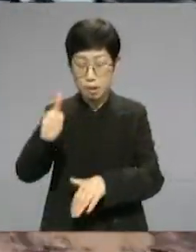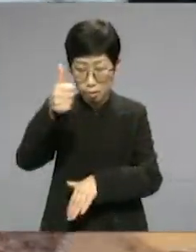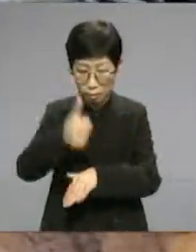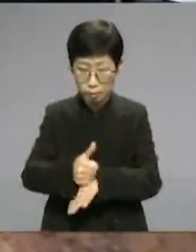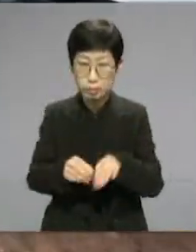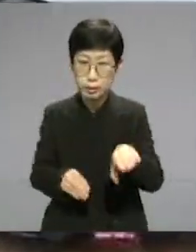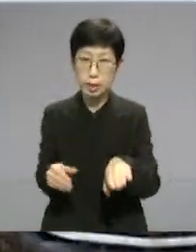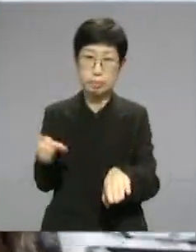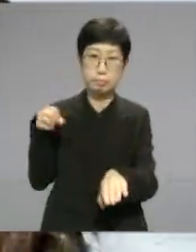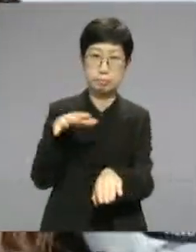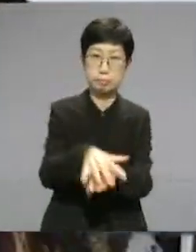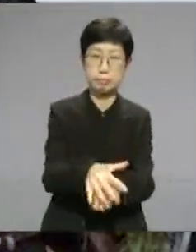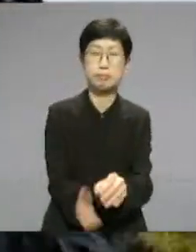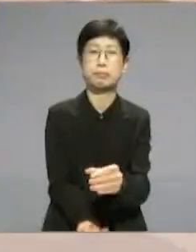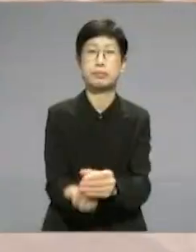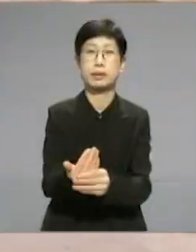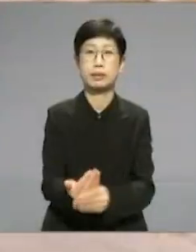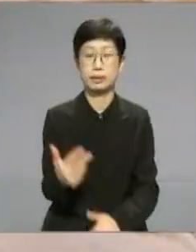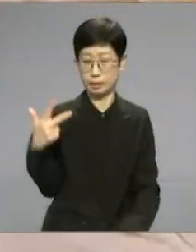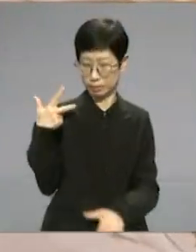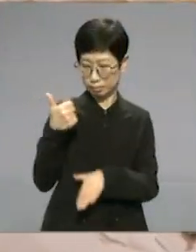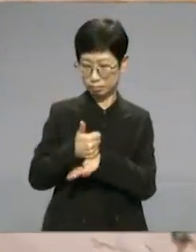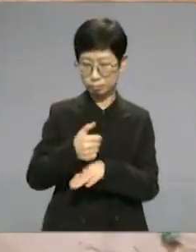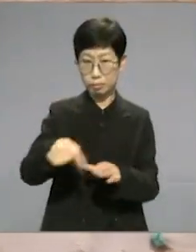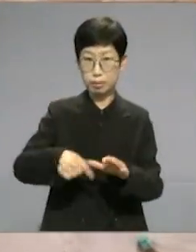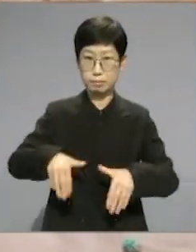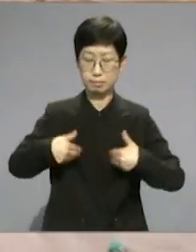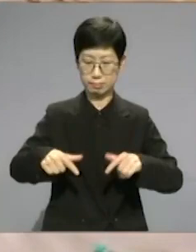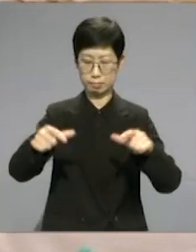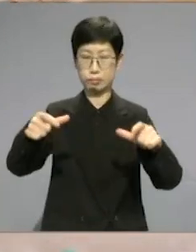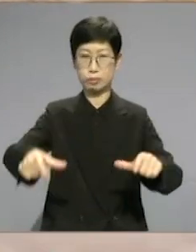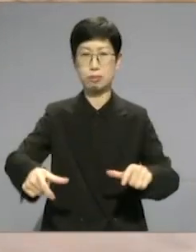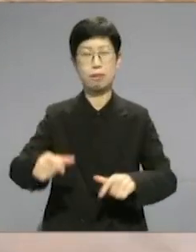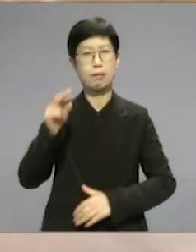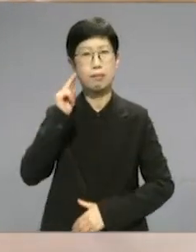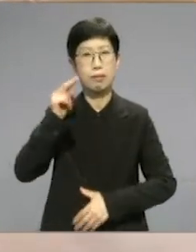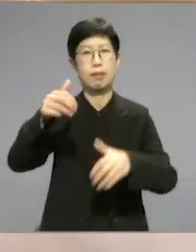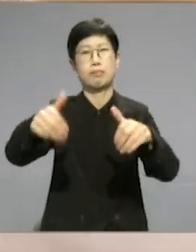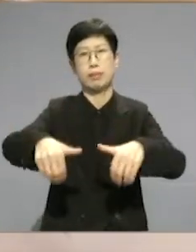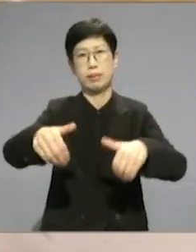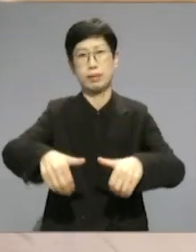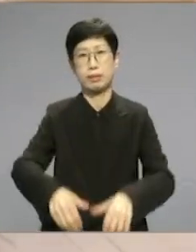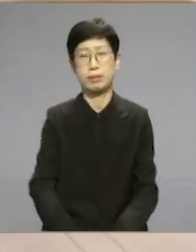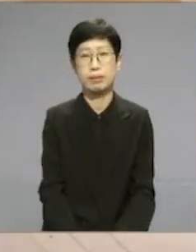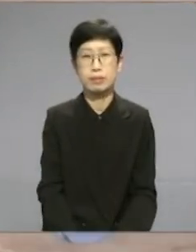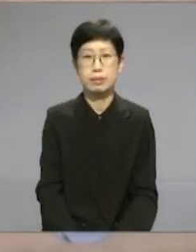덮쳤습니다. 지난 주말 브라질 남동부에 폭우가 쏟아졌습니다.